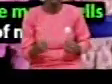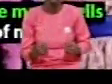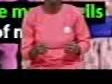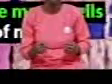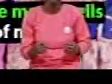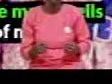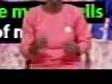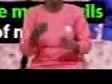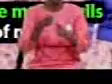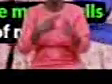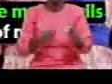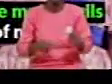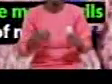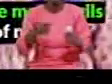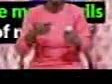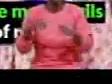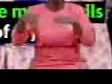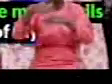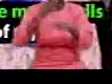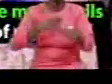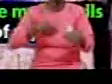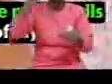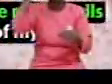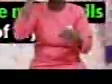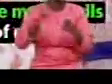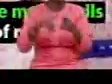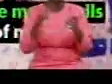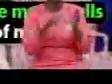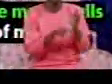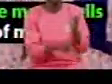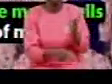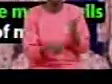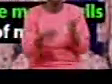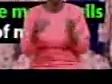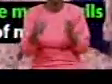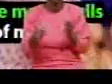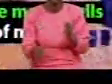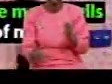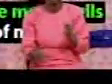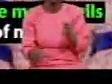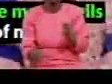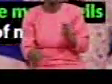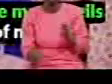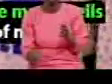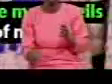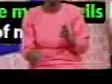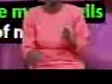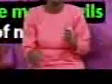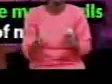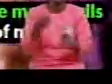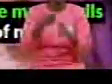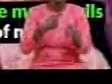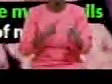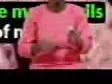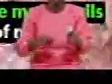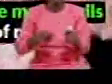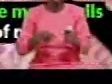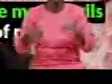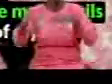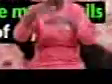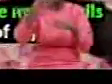De ma tête à la base, mes pieds jusqu'au bout de mes orteils. De ma tête à la base, mes pieds jusqu'au bout de mes